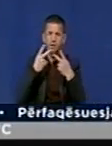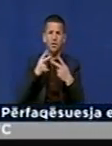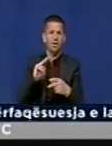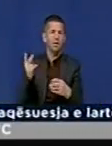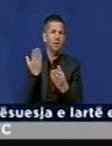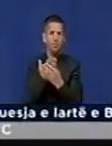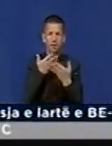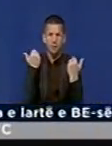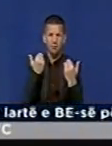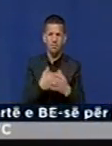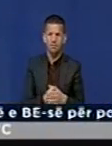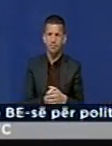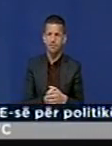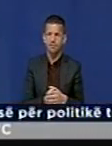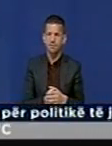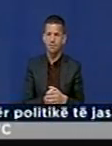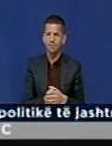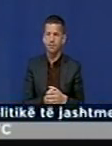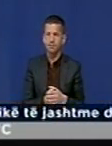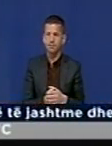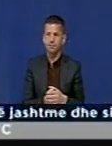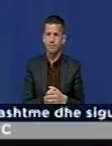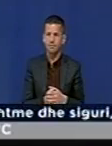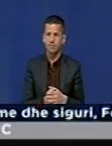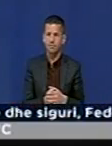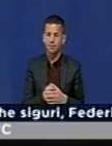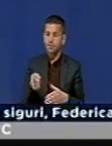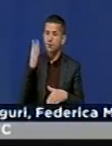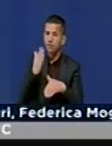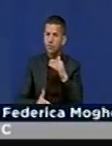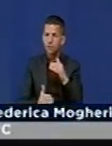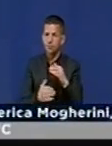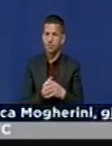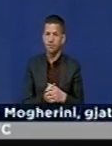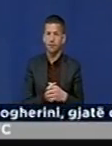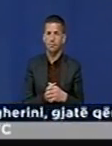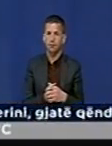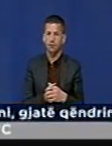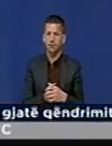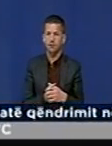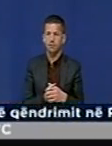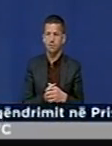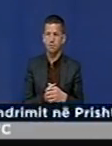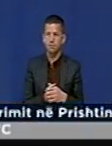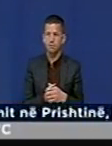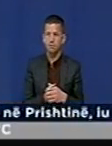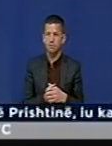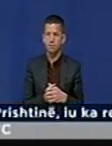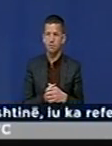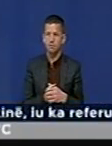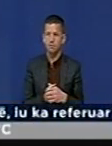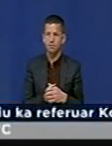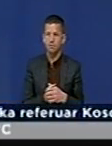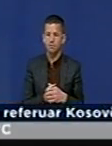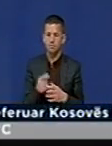s'kam. Kështu është opozita e ka fjallën në fundit. Ordra, zotëri Haradinaj, po kishu mundësi, pas taj visar,